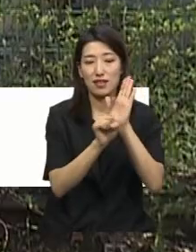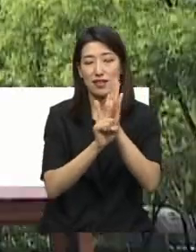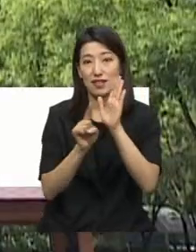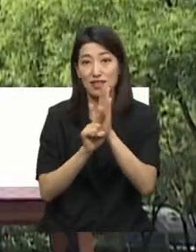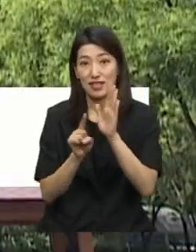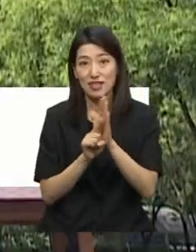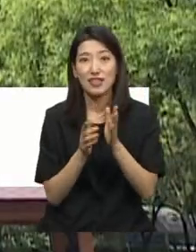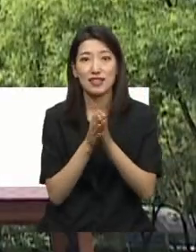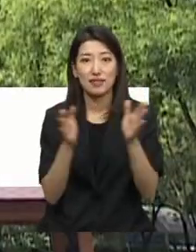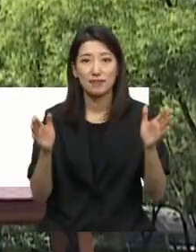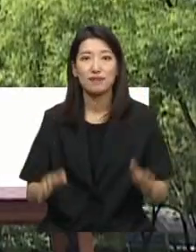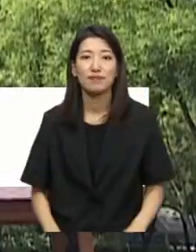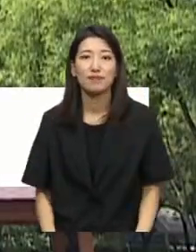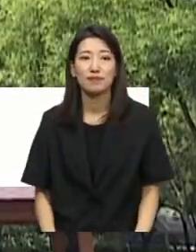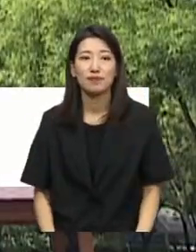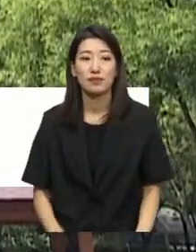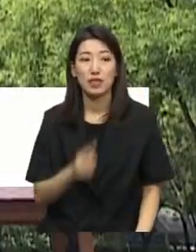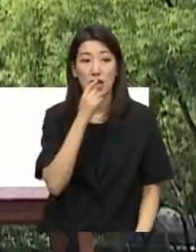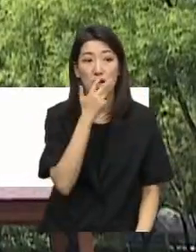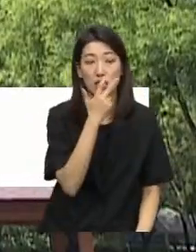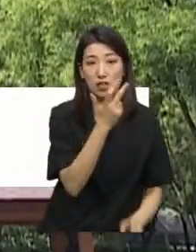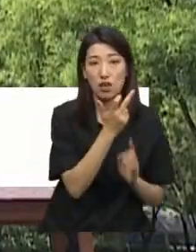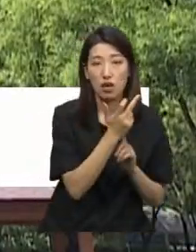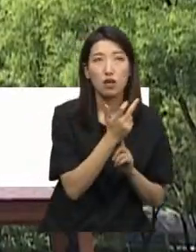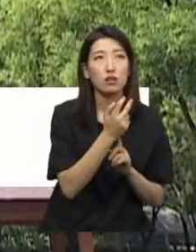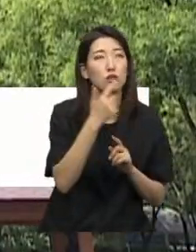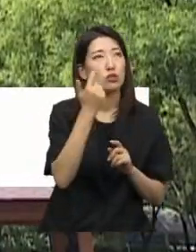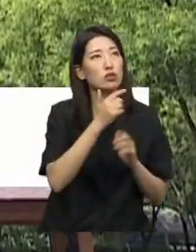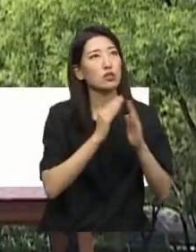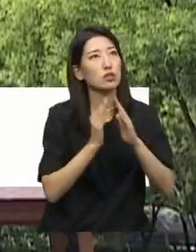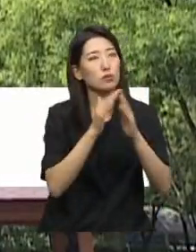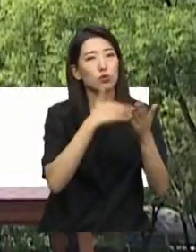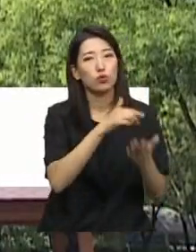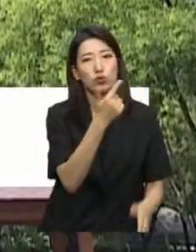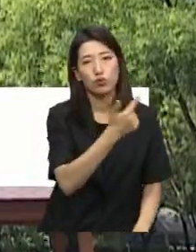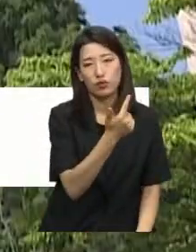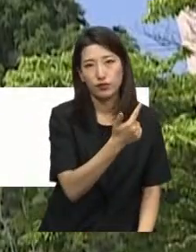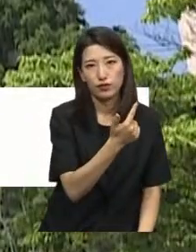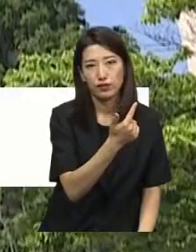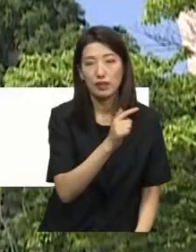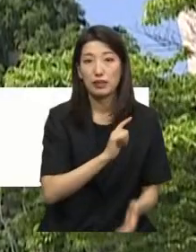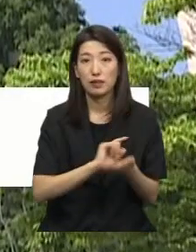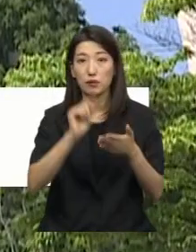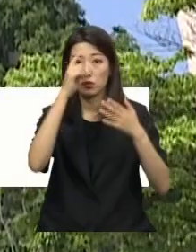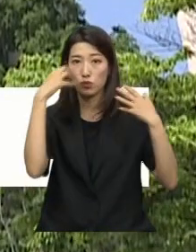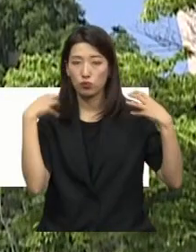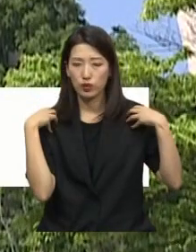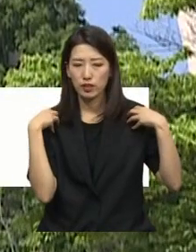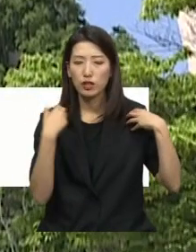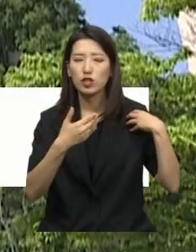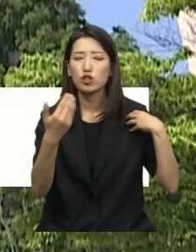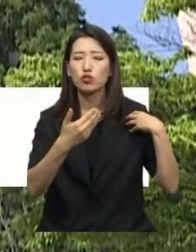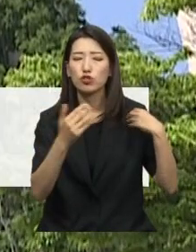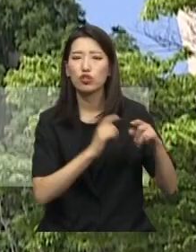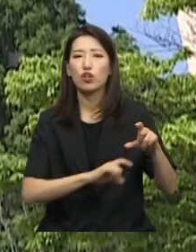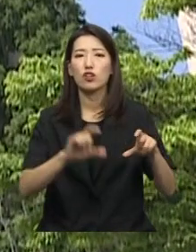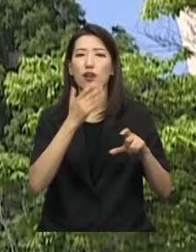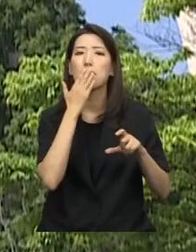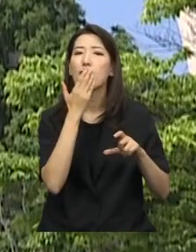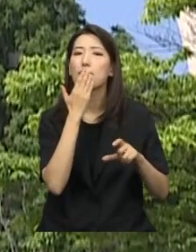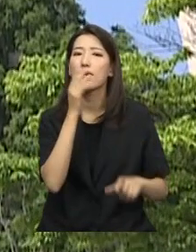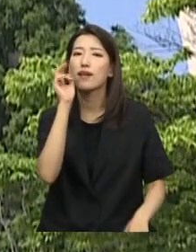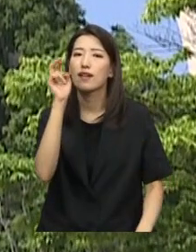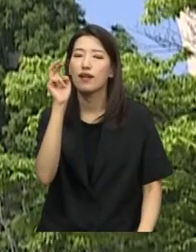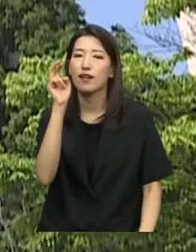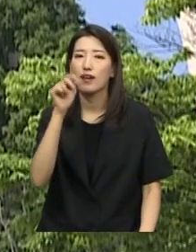시작됐습니다 일산의 경우 기준 물량 6호 지자체 재량에 따라 최대 천호까지 지정할 수 있는데